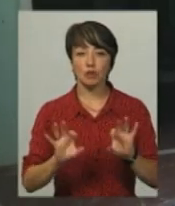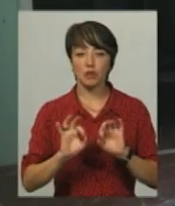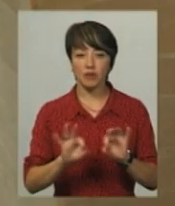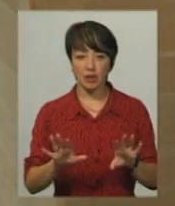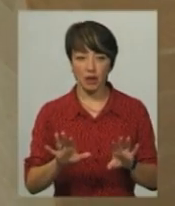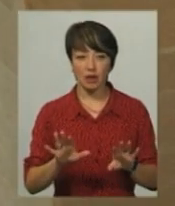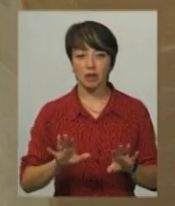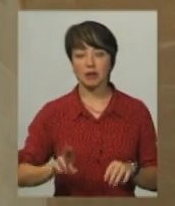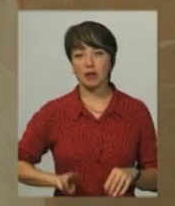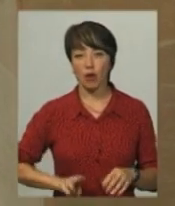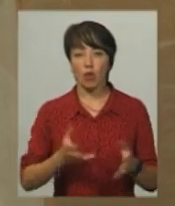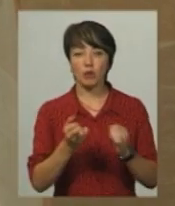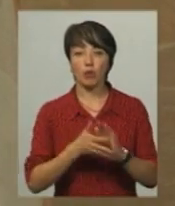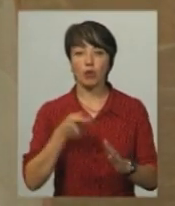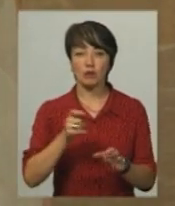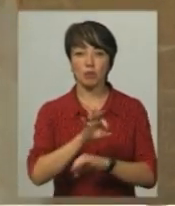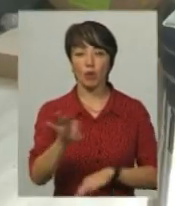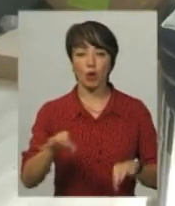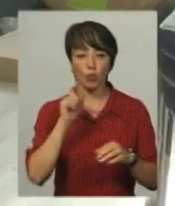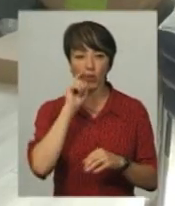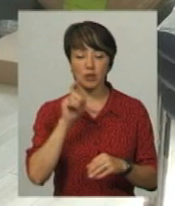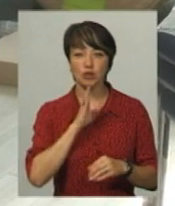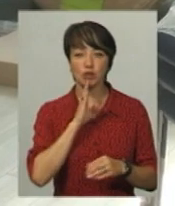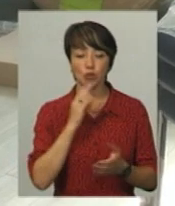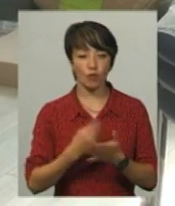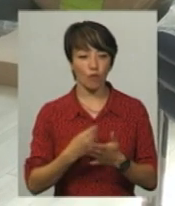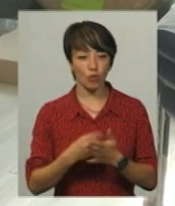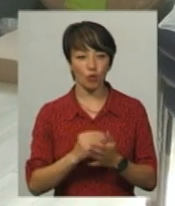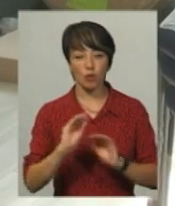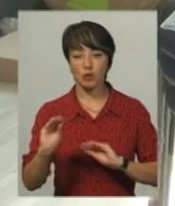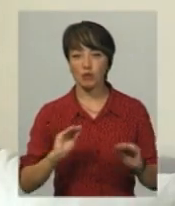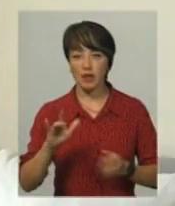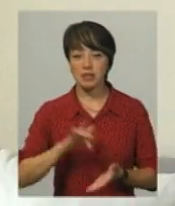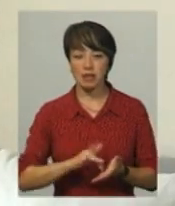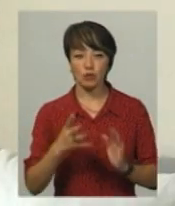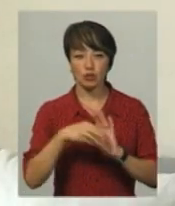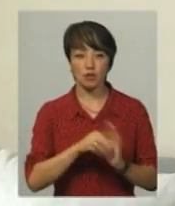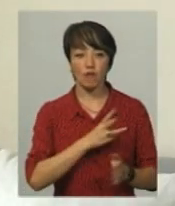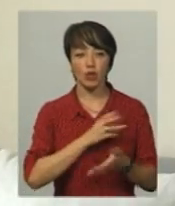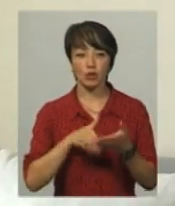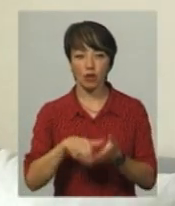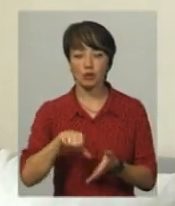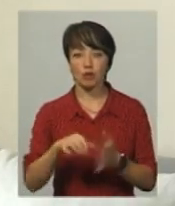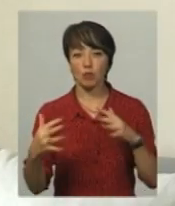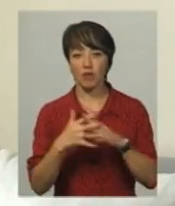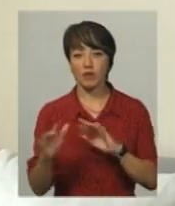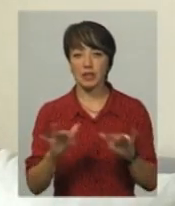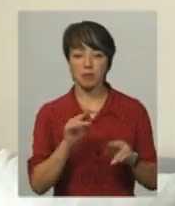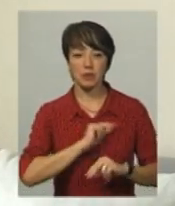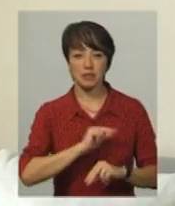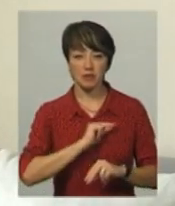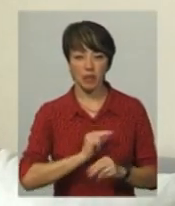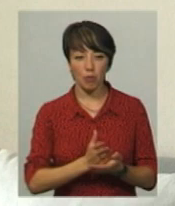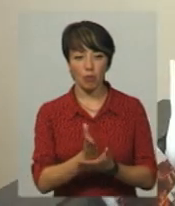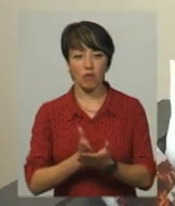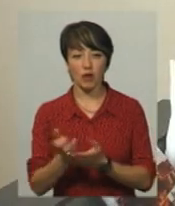Леся Стебло, отримали, подавши відповідний проект до Українського жіночого фонду. До облаштування центру долучились волонтери, учасники бойових дій та працівники